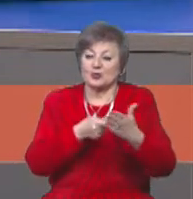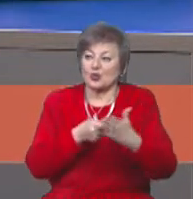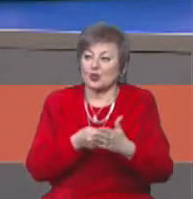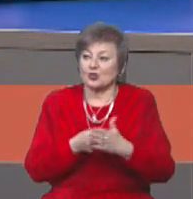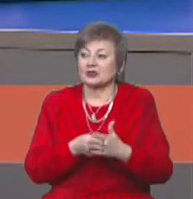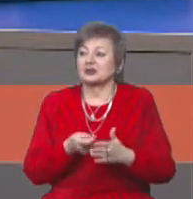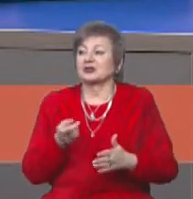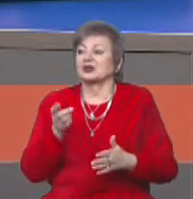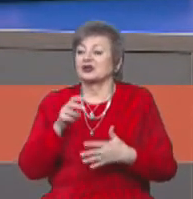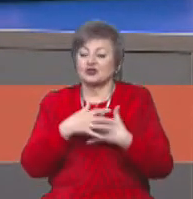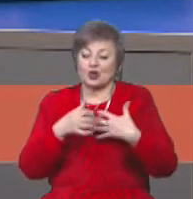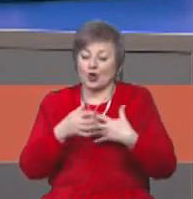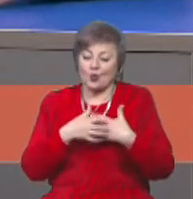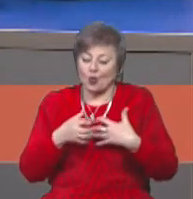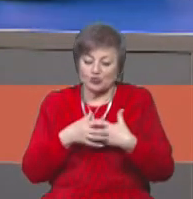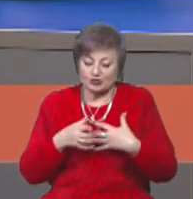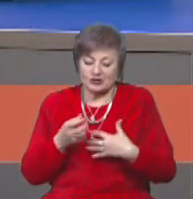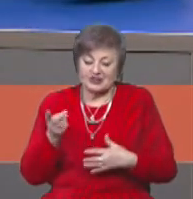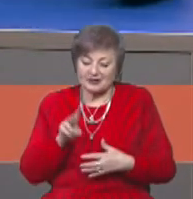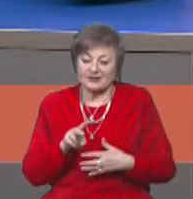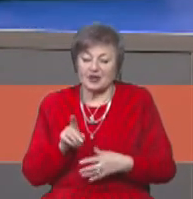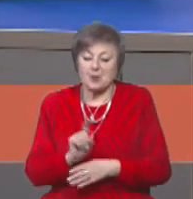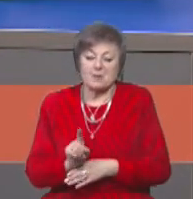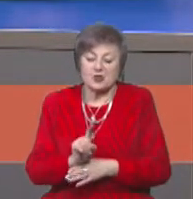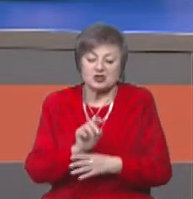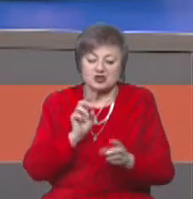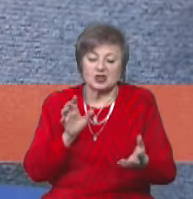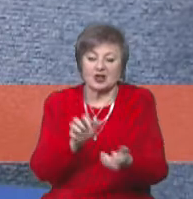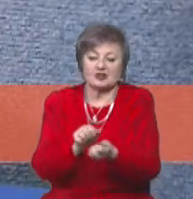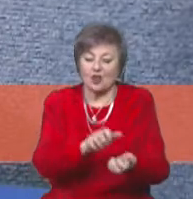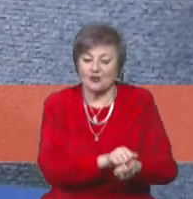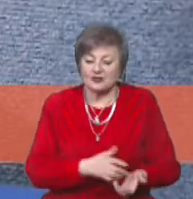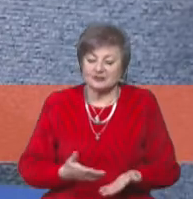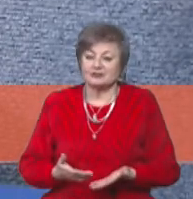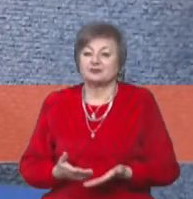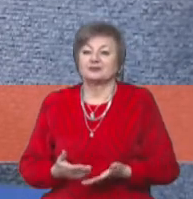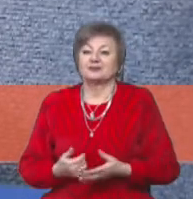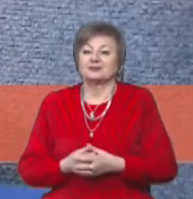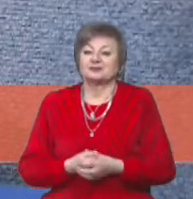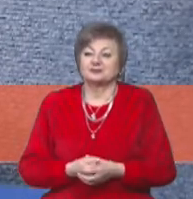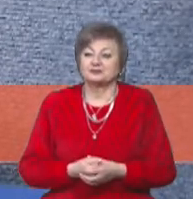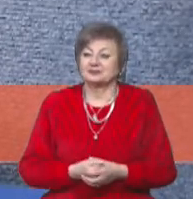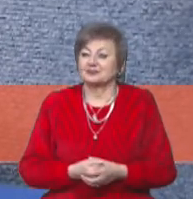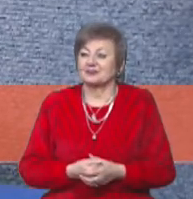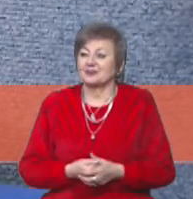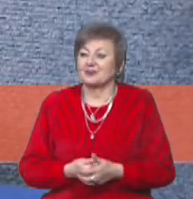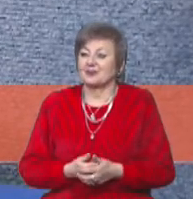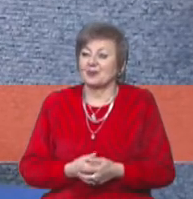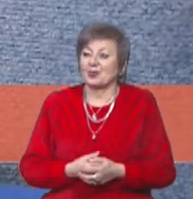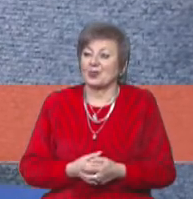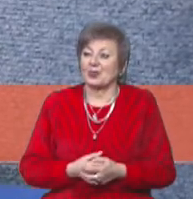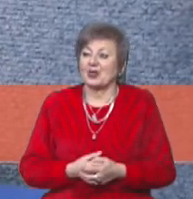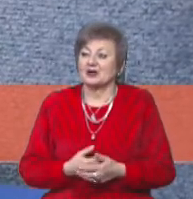кіцькі, які ловять мишей, дуже добре, дом за 2 дні. Імена всіх коней пам'ятаєте і не плутаєте, вони вам